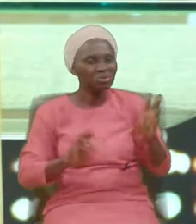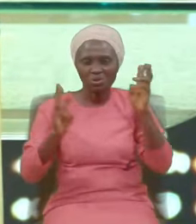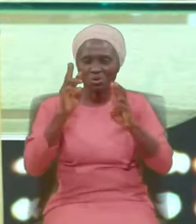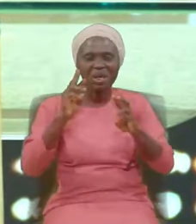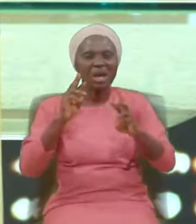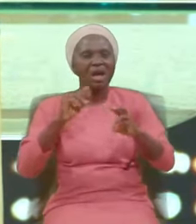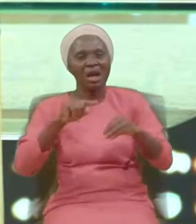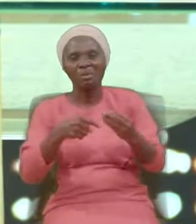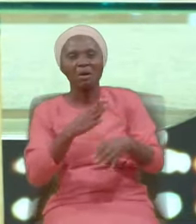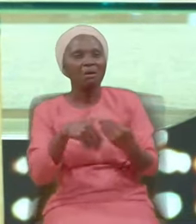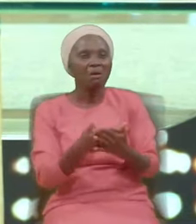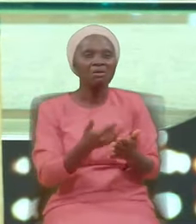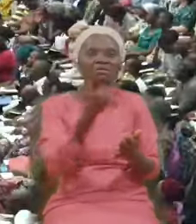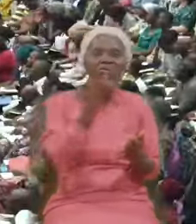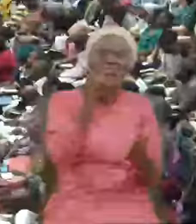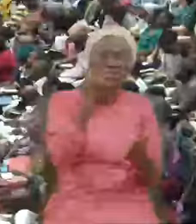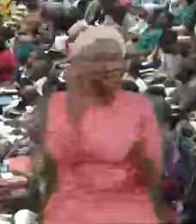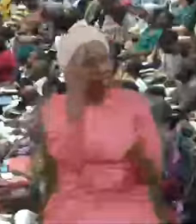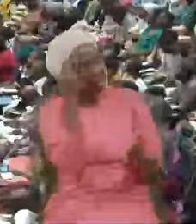cas